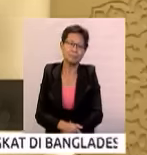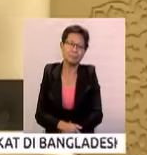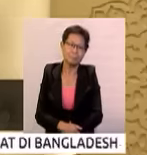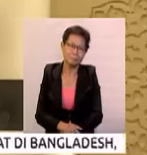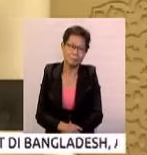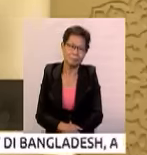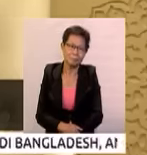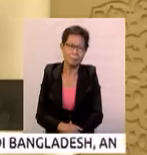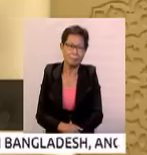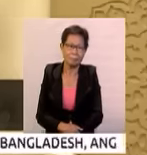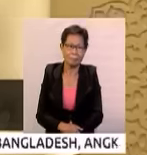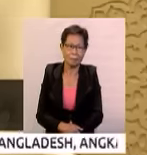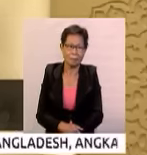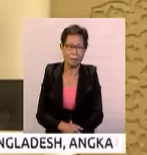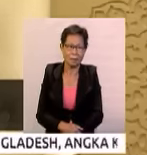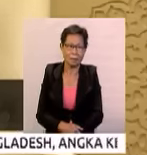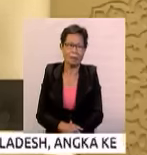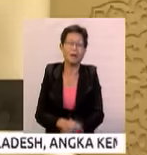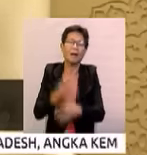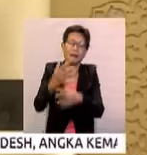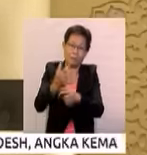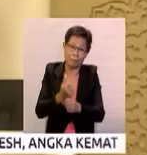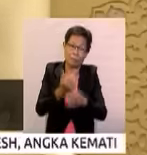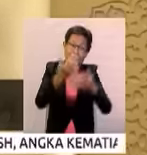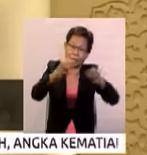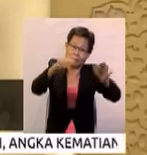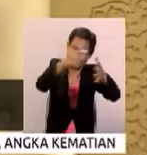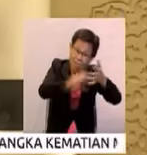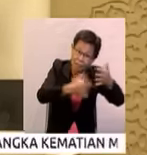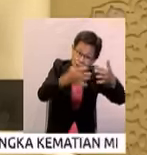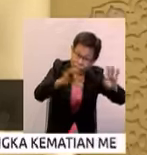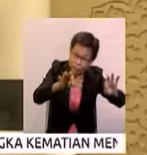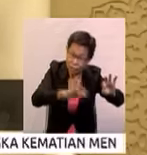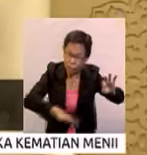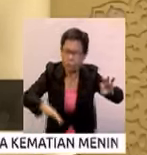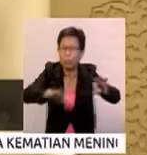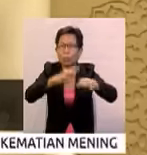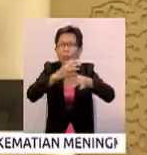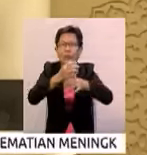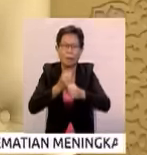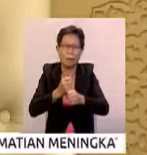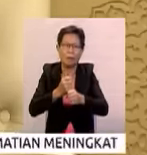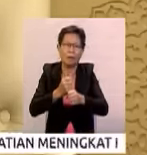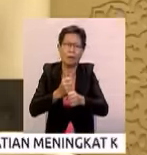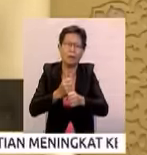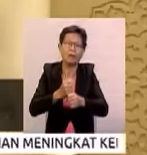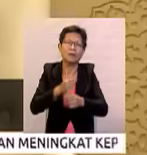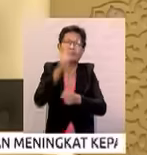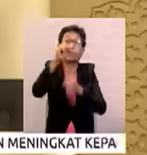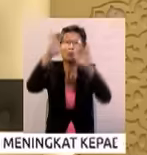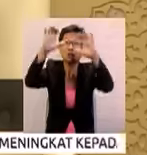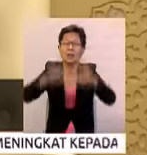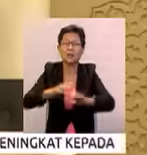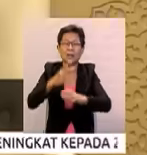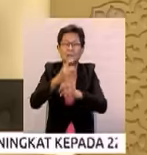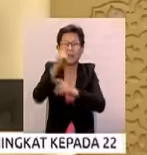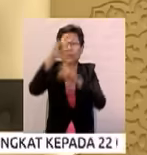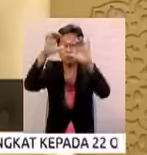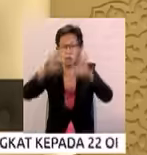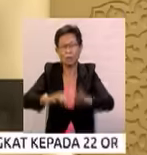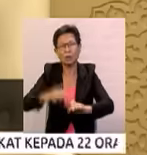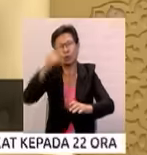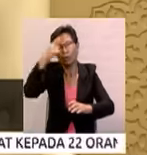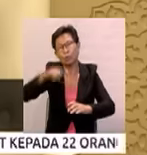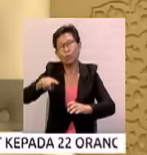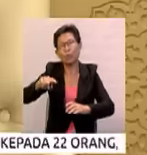Selain daripada mereka mendapat pelepasan cukai, sekurang-kurang ininya ini adalah satu cara bagi mungkin